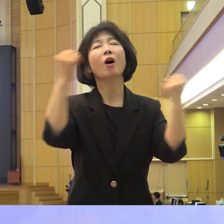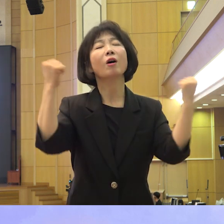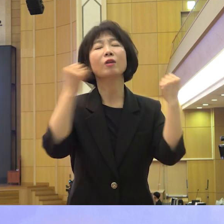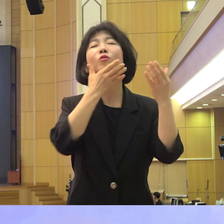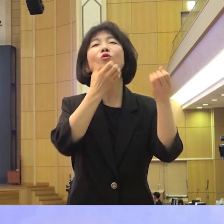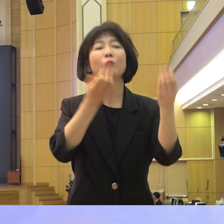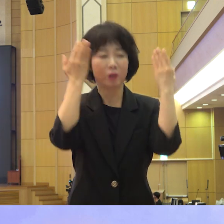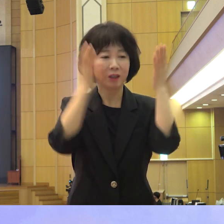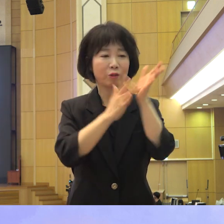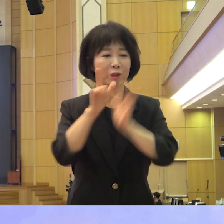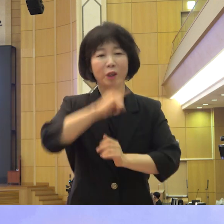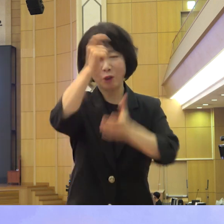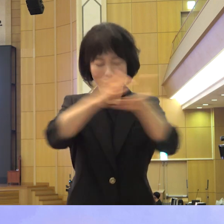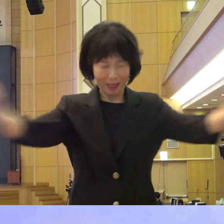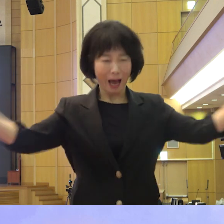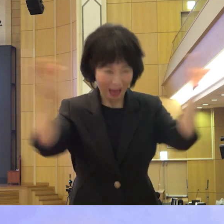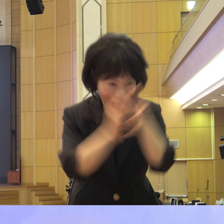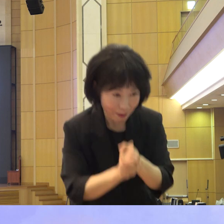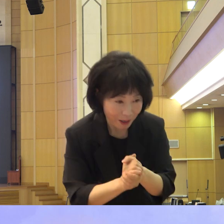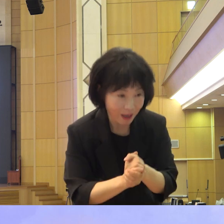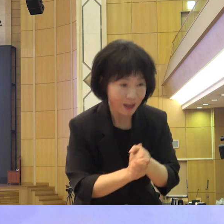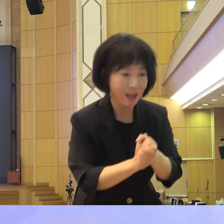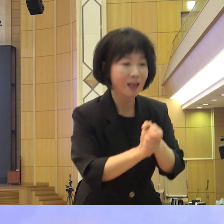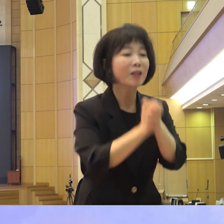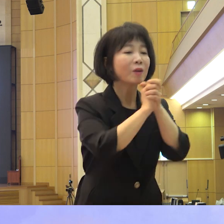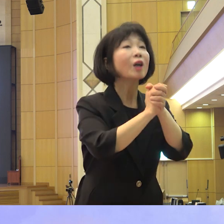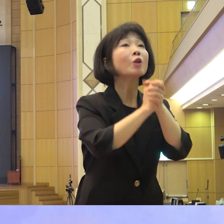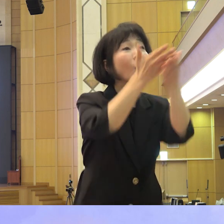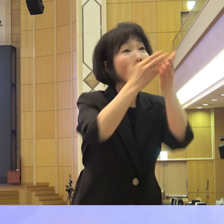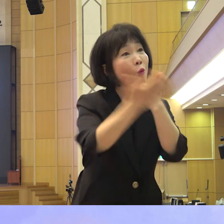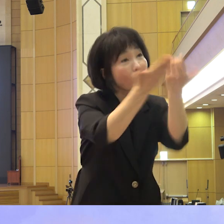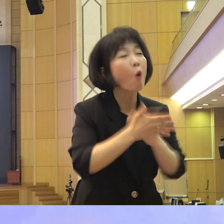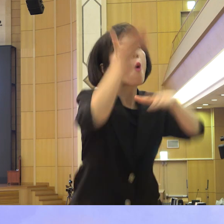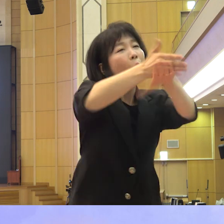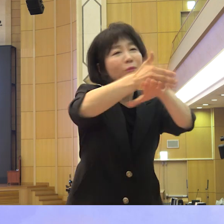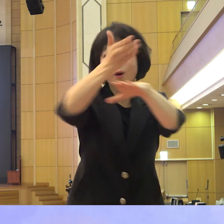기도드렸습니다. 아멘. 기도해줘서 고마워.